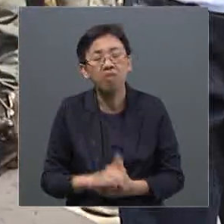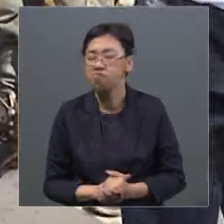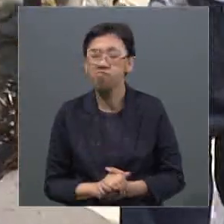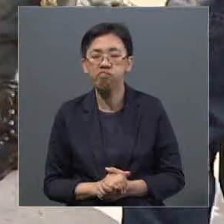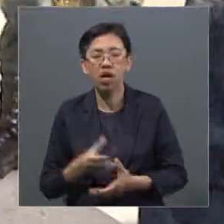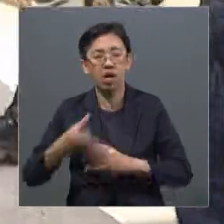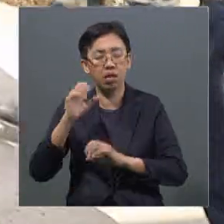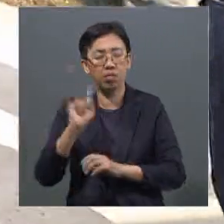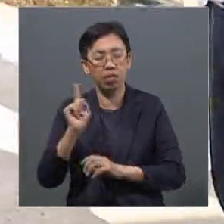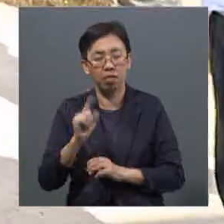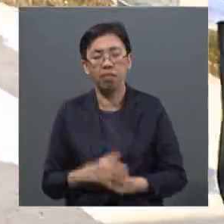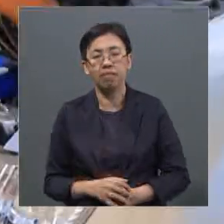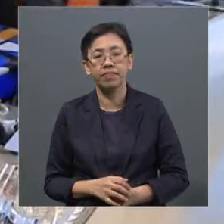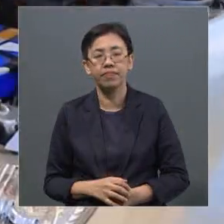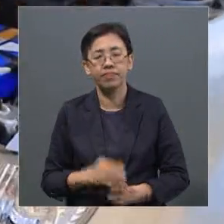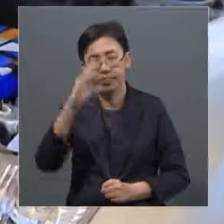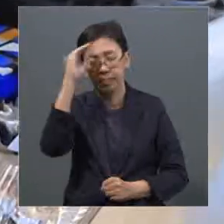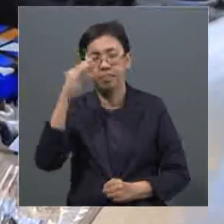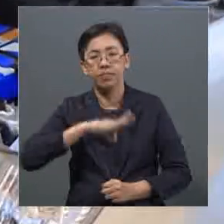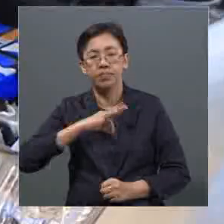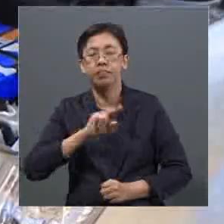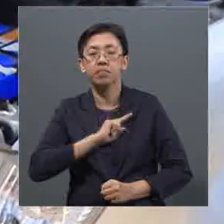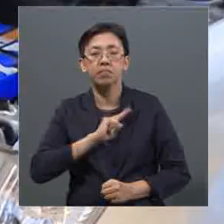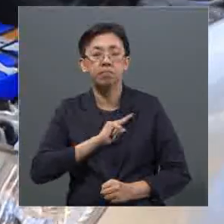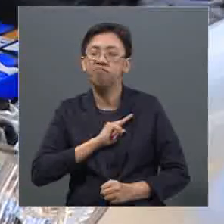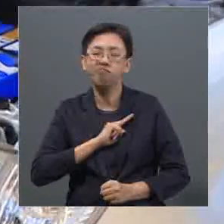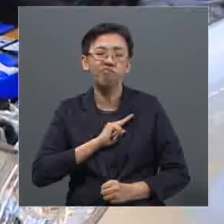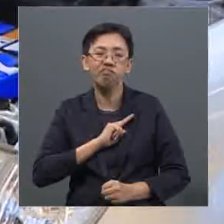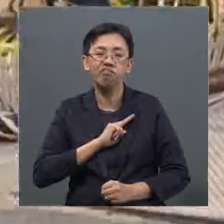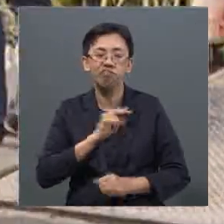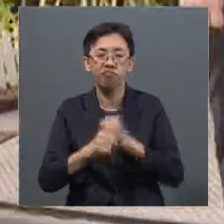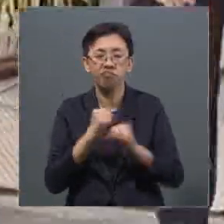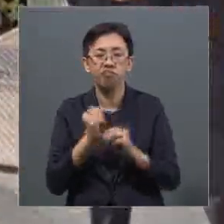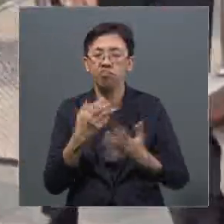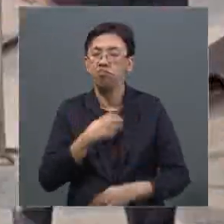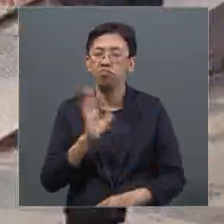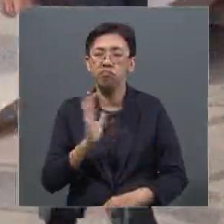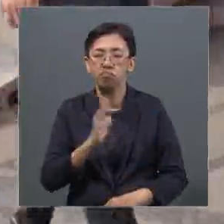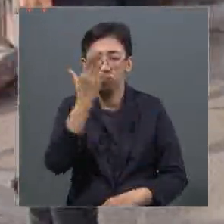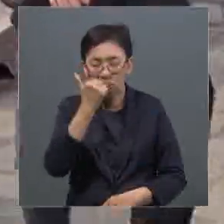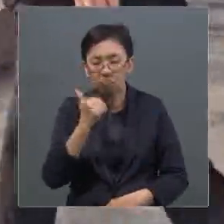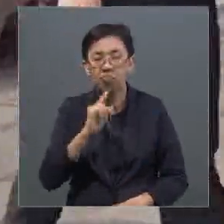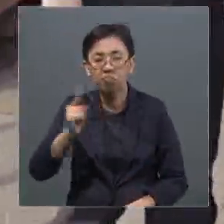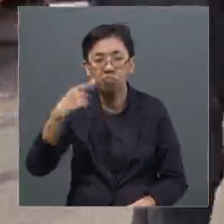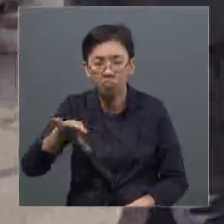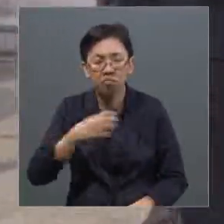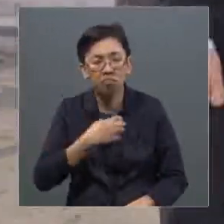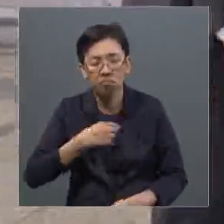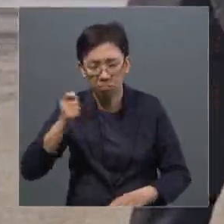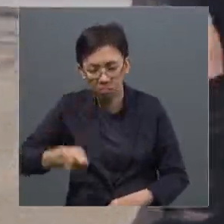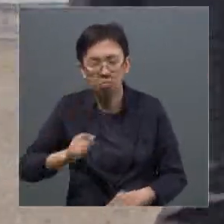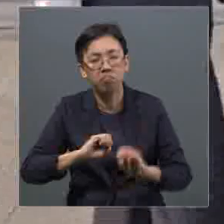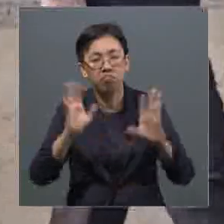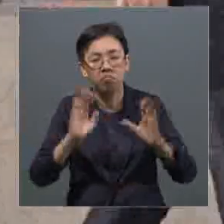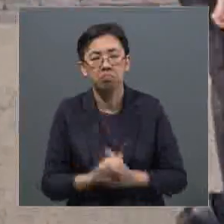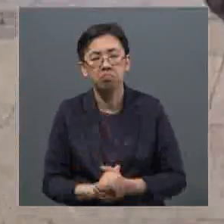ขึ้นมาเนี่ยคุณชวนมองเรื่องนี้ยังไงคุณชวนบอกว่าส่วนตัวตัวเองไม่อยากจะให้หมดอายุความไปเพราะคดีมันเกิดขึ้นแล้วก็อยากจะให้มีการตัดสิน